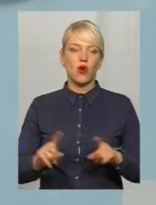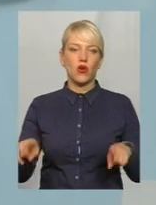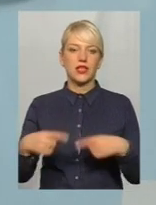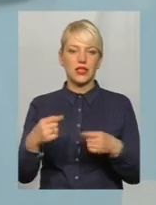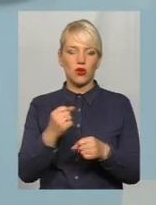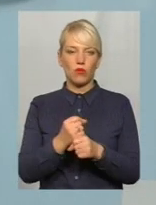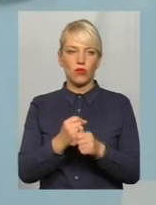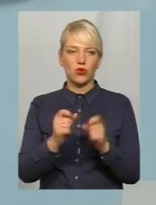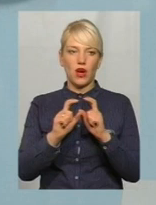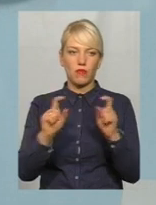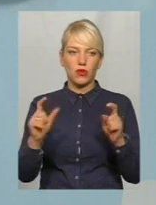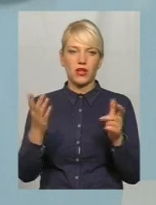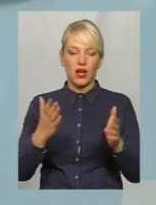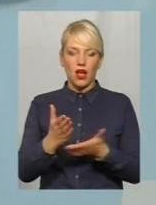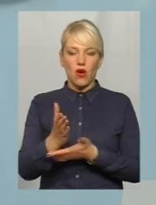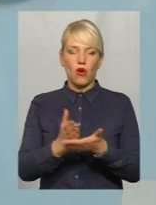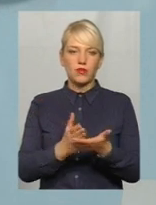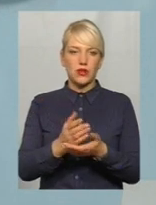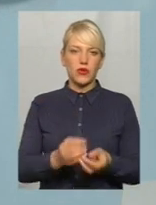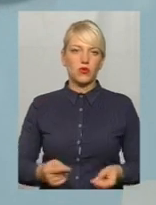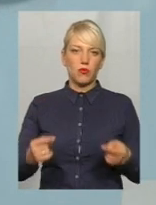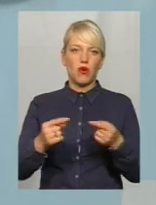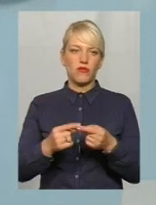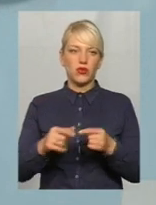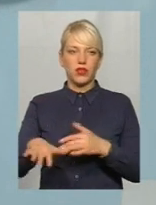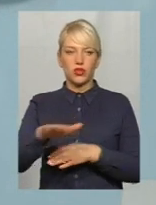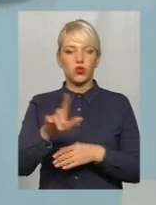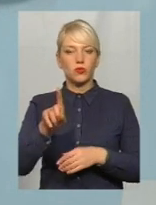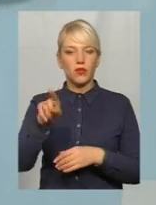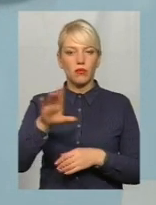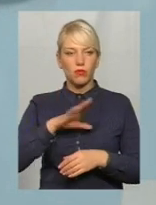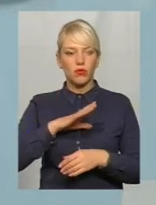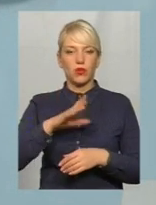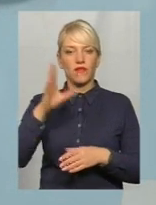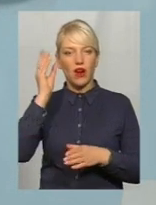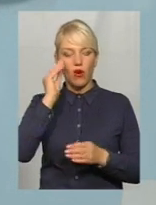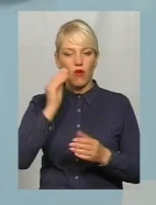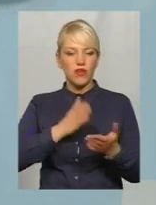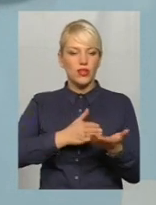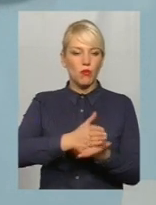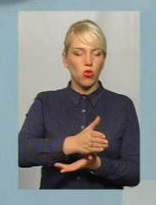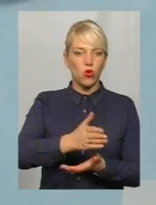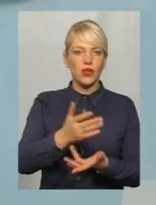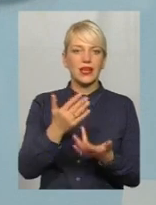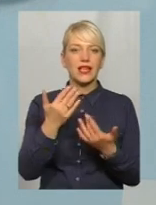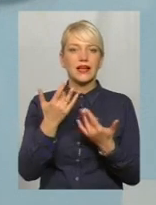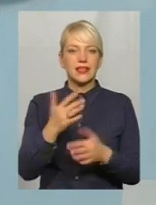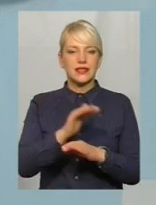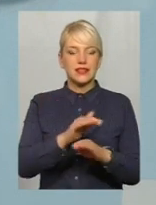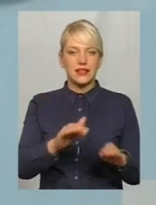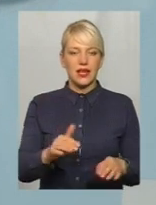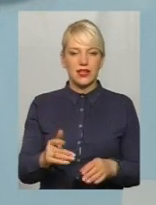яка обслуговує певну територію. Щоб там були враховані потоки дорослих, потоки дітей, щоб вони щоб